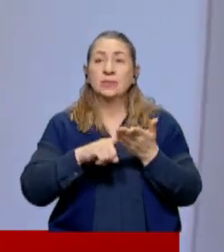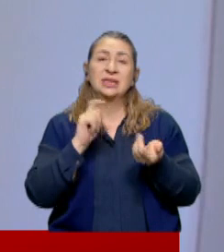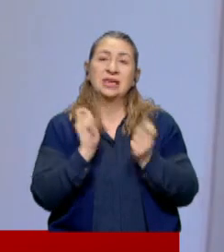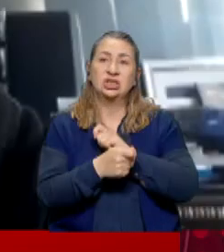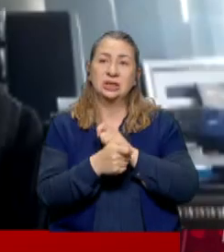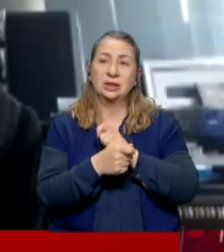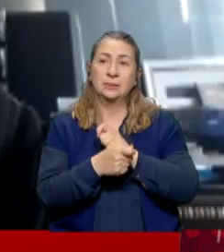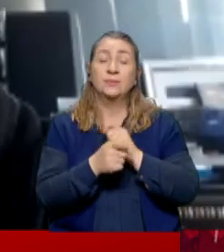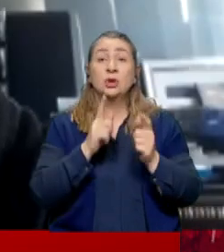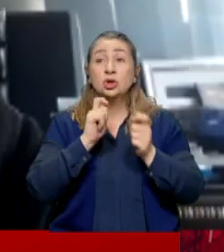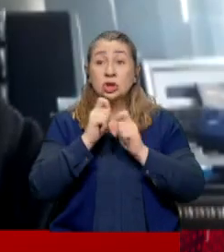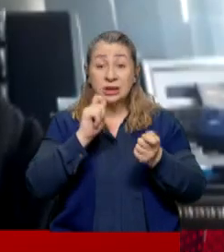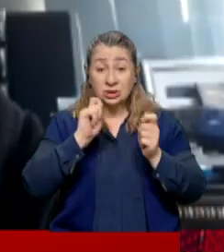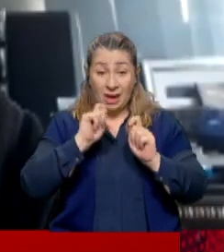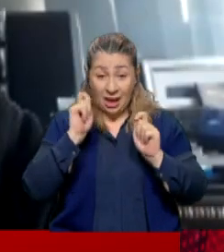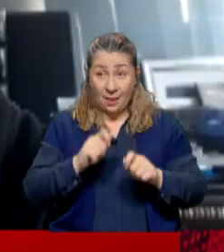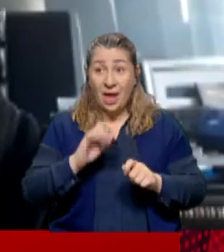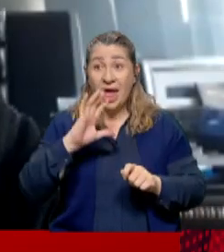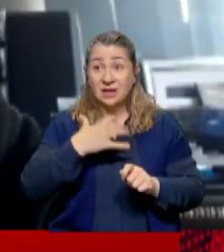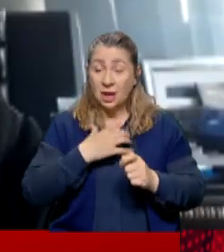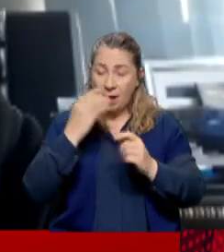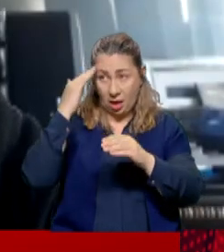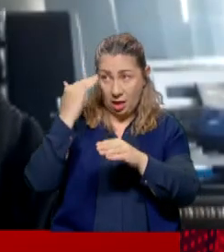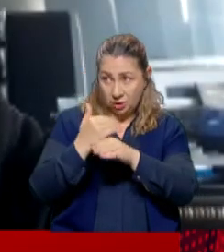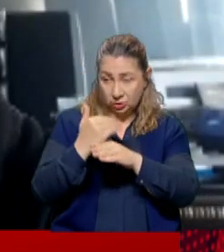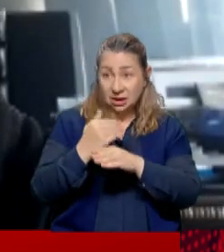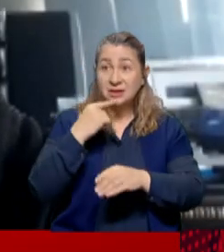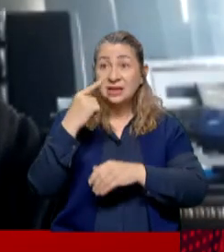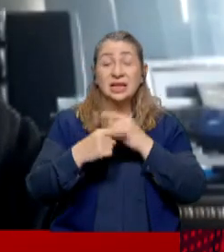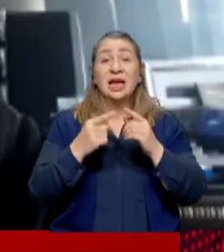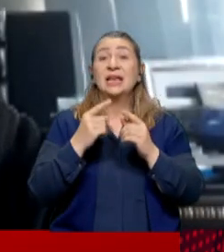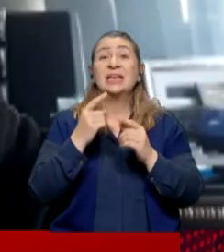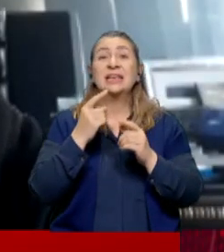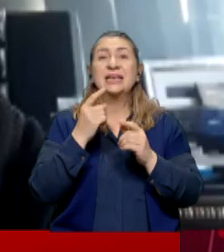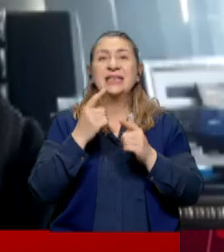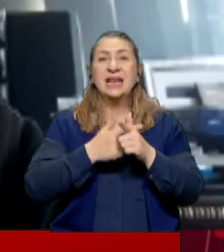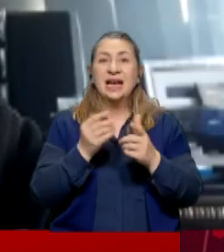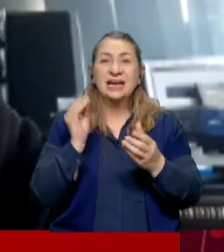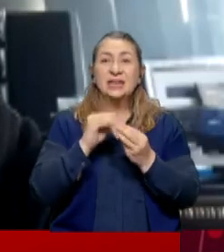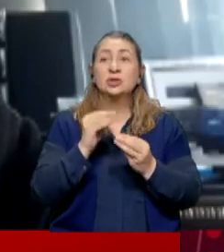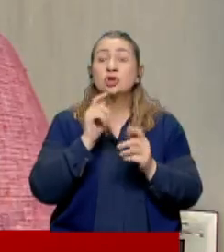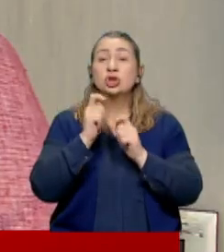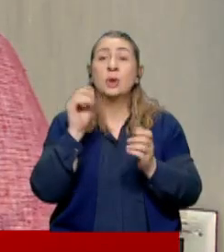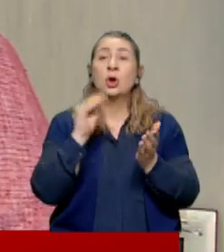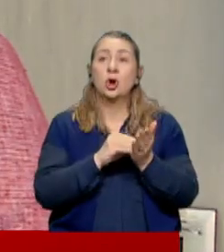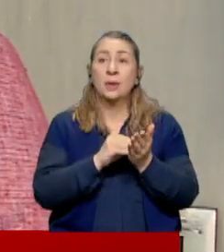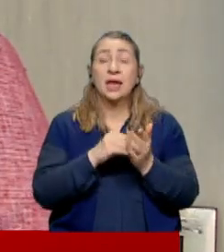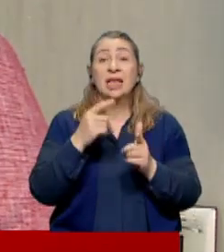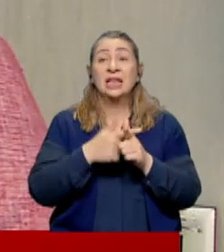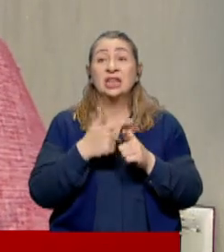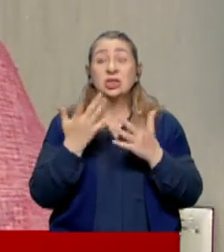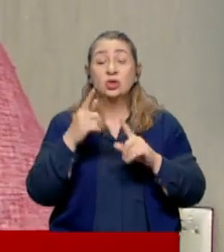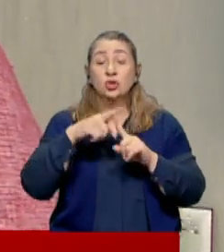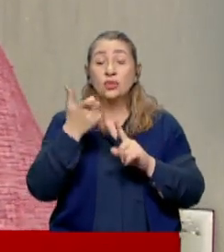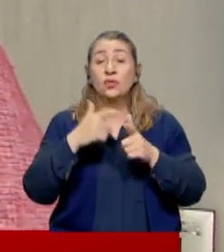değişikliğe gitmek. Sözleşme yapmalı ve ev sahibiyle anlaşarak yıllık kira artış oranını sözleşmeye koymalı. Kiracılar artık